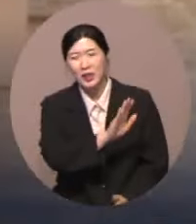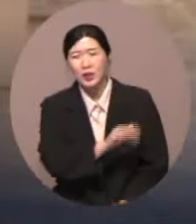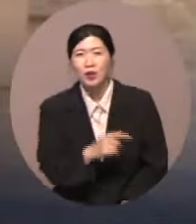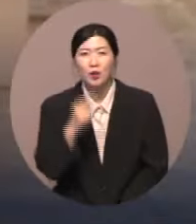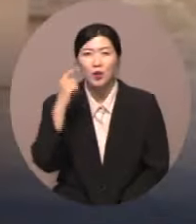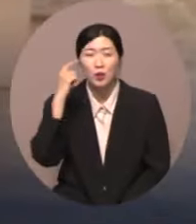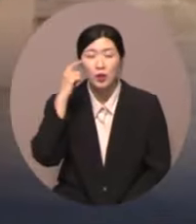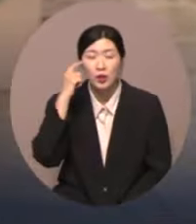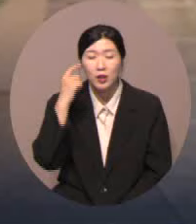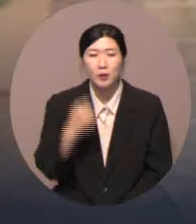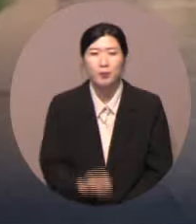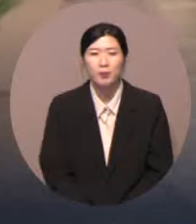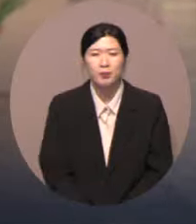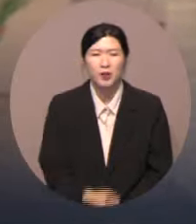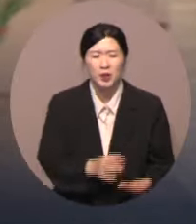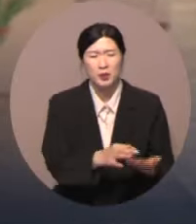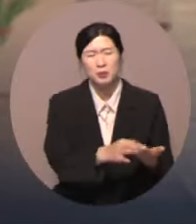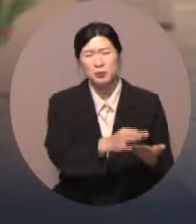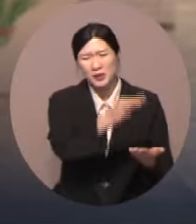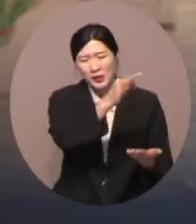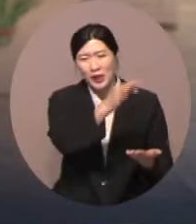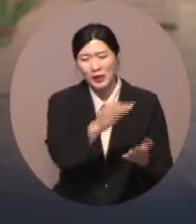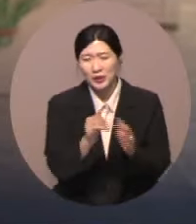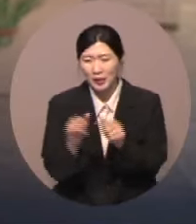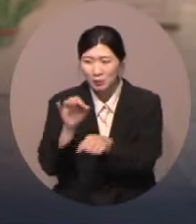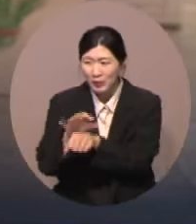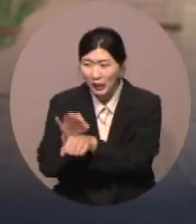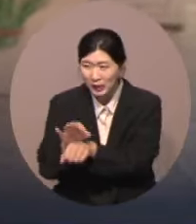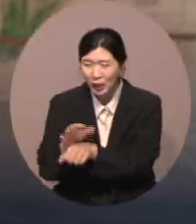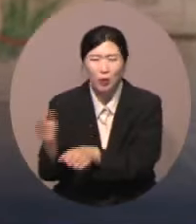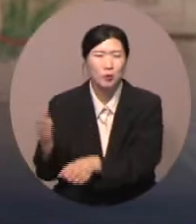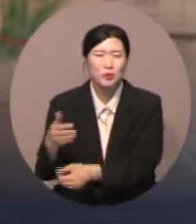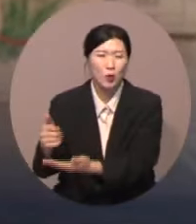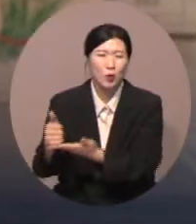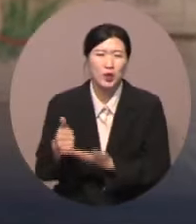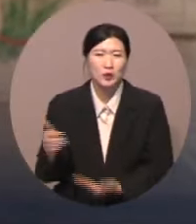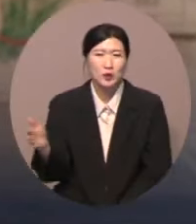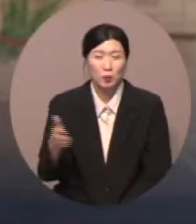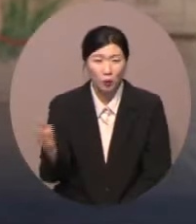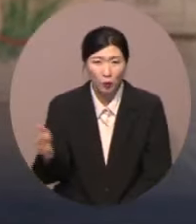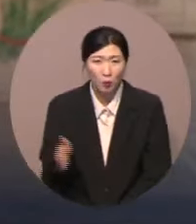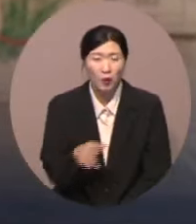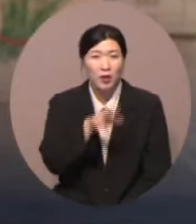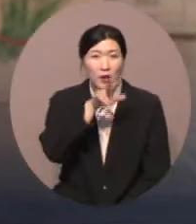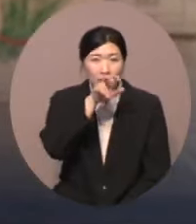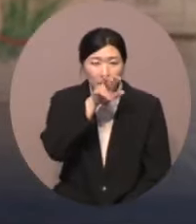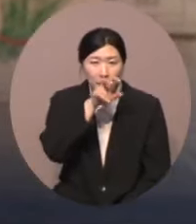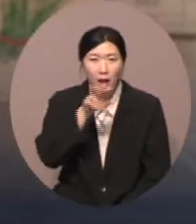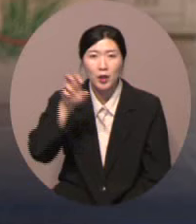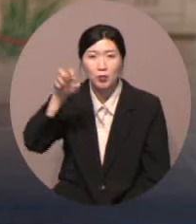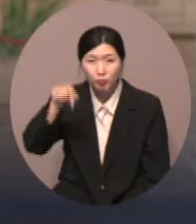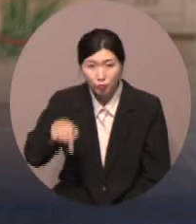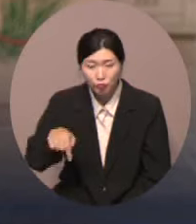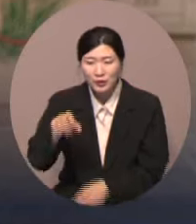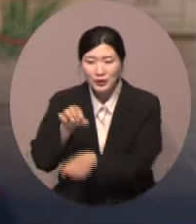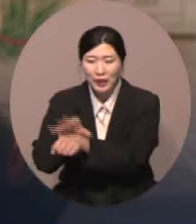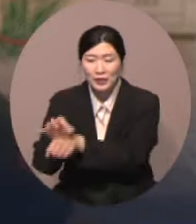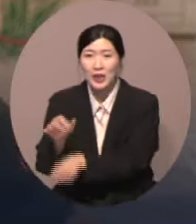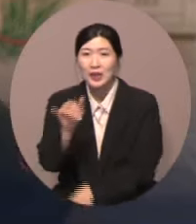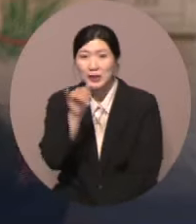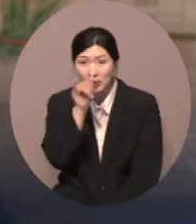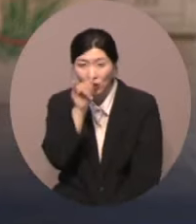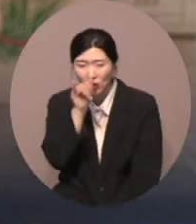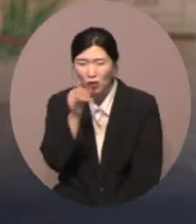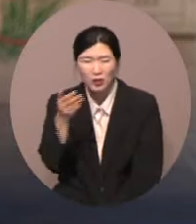아예 가져오질 않아요. 너무 비싸니까 사가는 사람도 없고 대파나 무 같은 경우는 비싸도 써야 되니까 그런 건 할 수